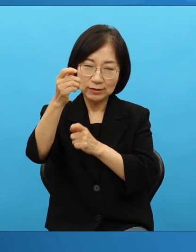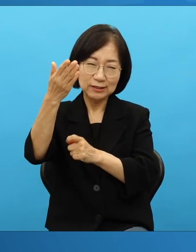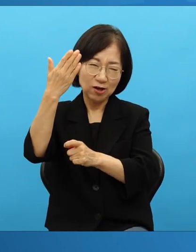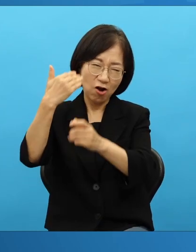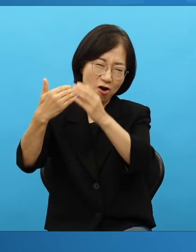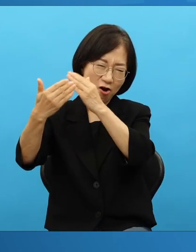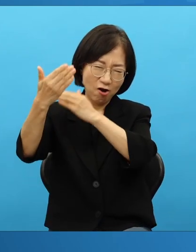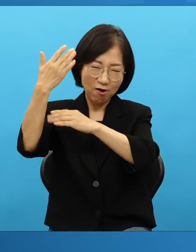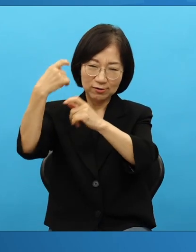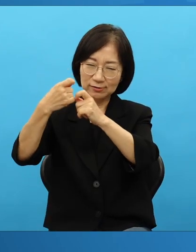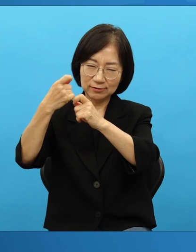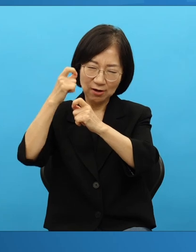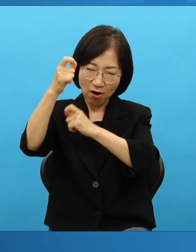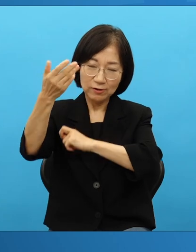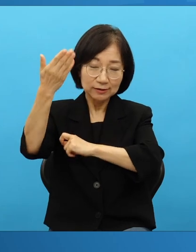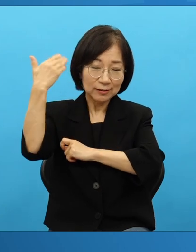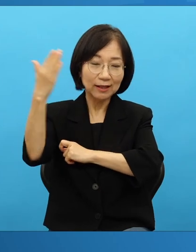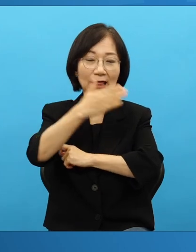永古隐藏不言的，真的是彻底明白的。